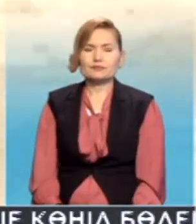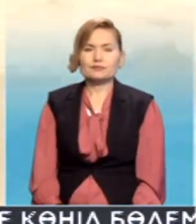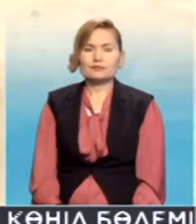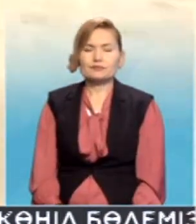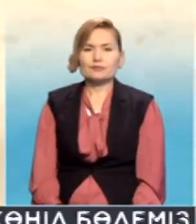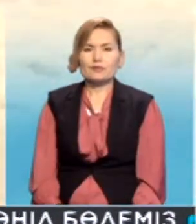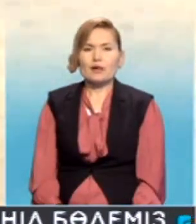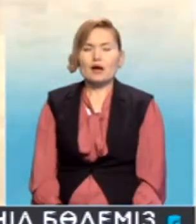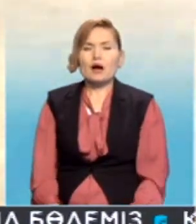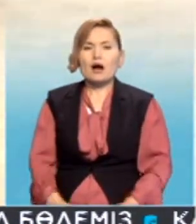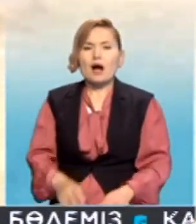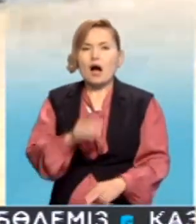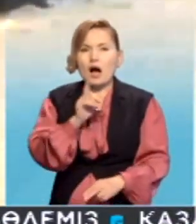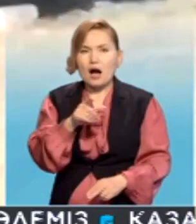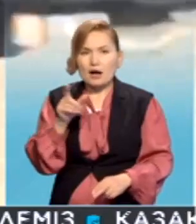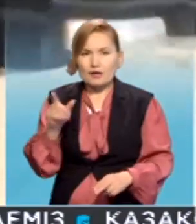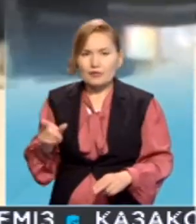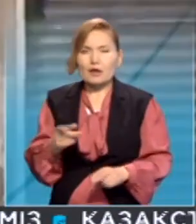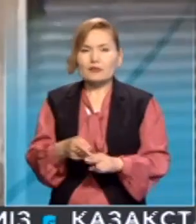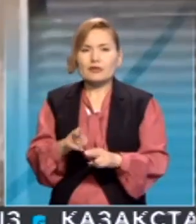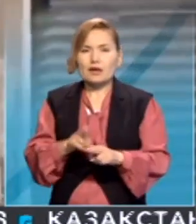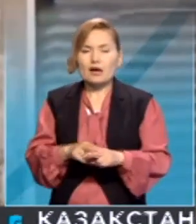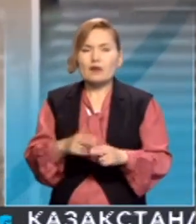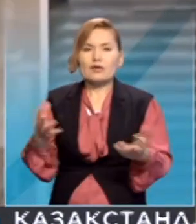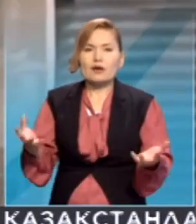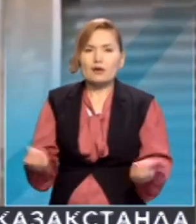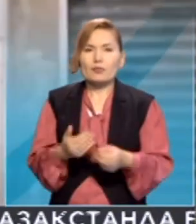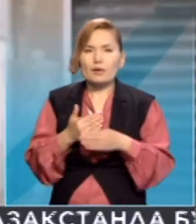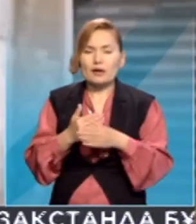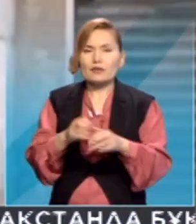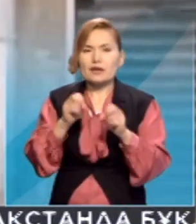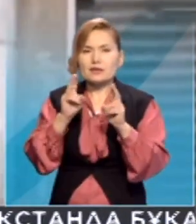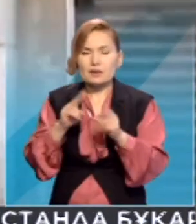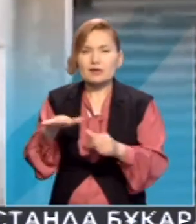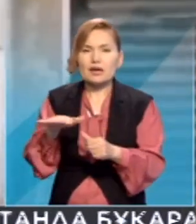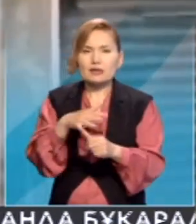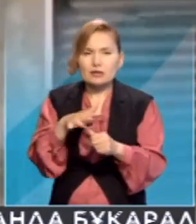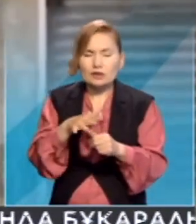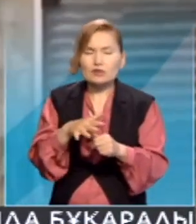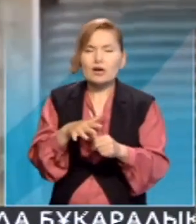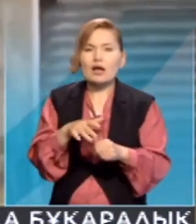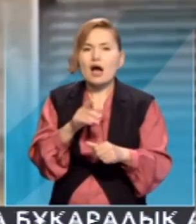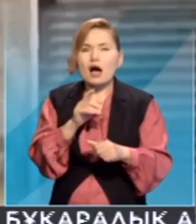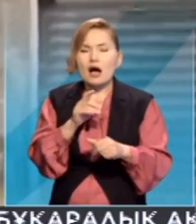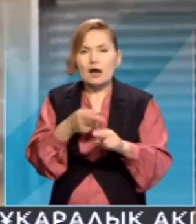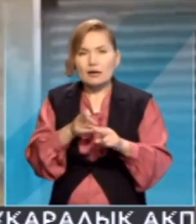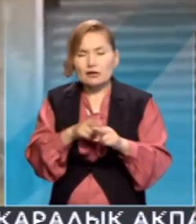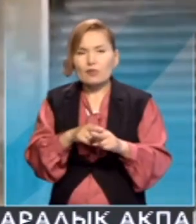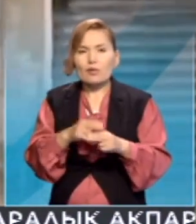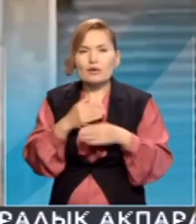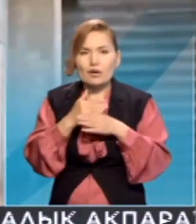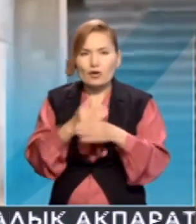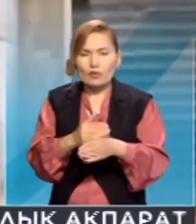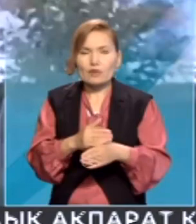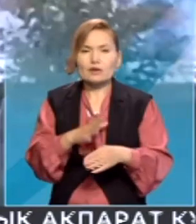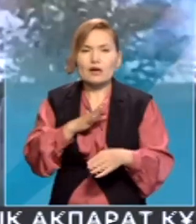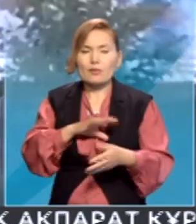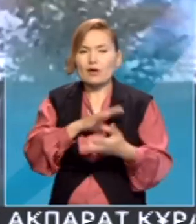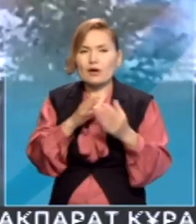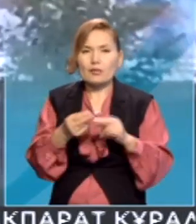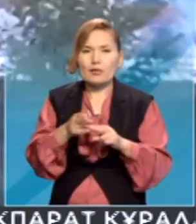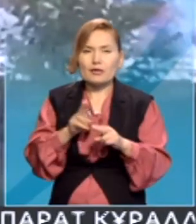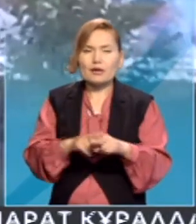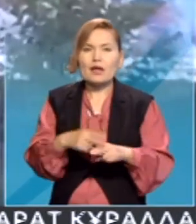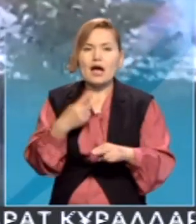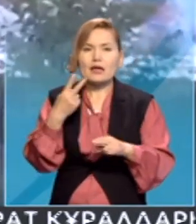Сел ортасында қалған адамдар әлі де арнайы көліктермен және тікұшақтармен құтқарылып жатыр. Соңғы ақпаратқа сай Болу қаласының маңында